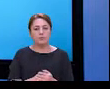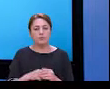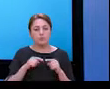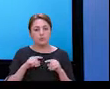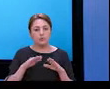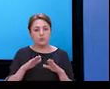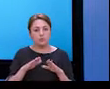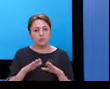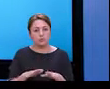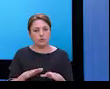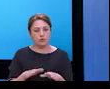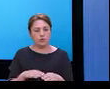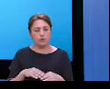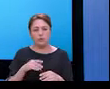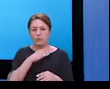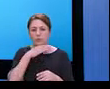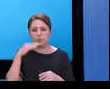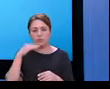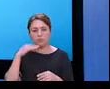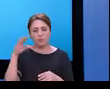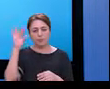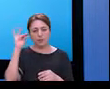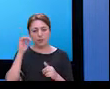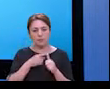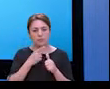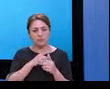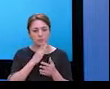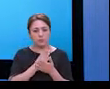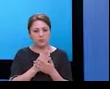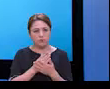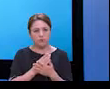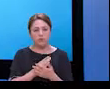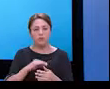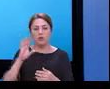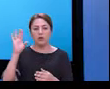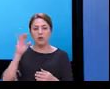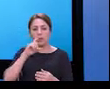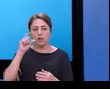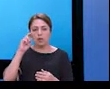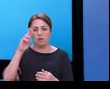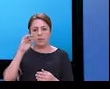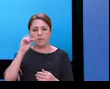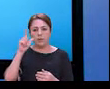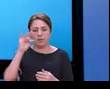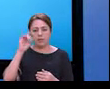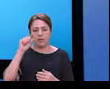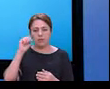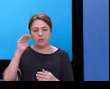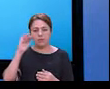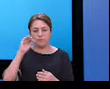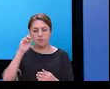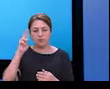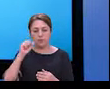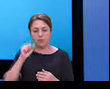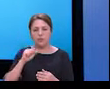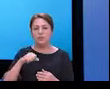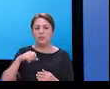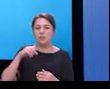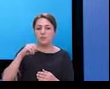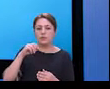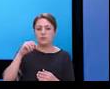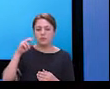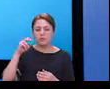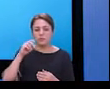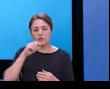yerda bir nechta tarixiy atamalarga to'xtab o'tamiz. Epigrafika, numizmatika, sivilizatsiya